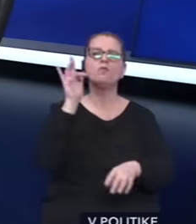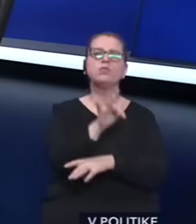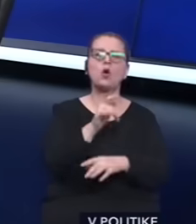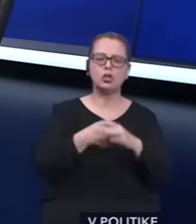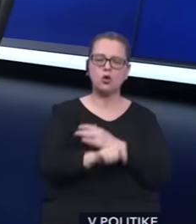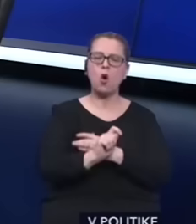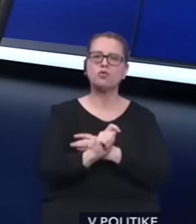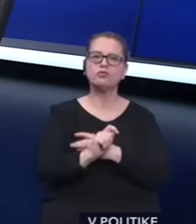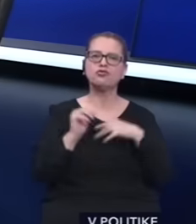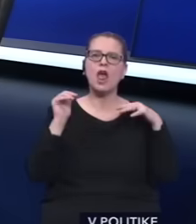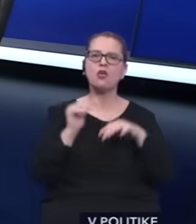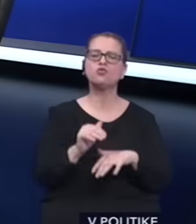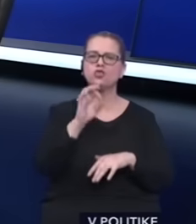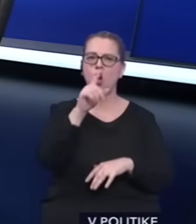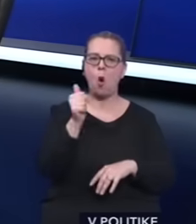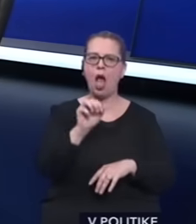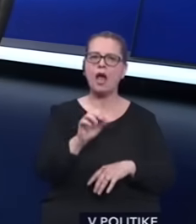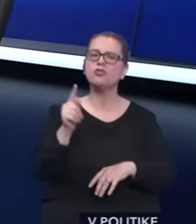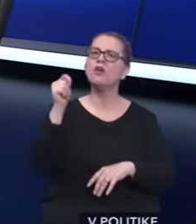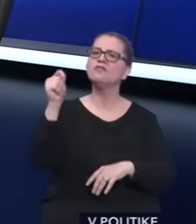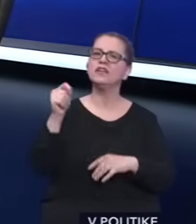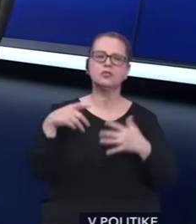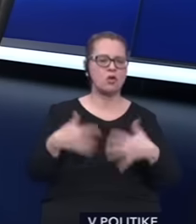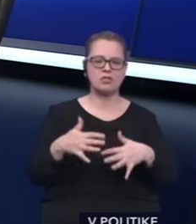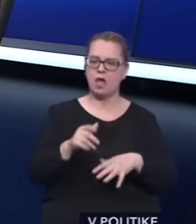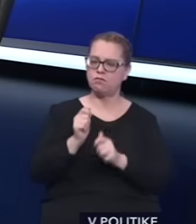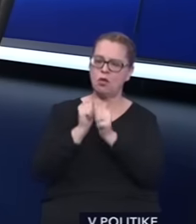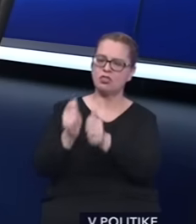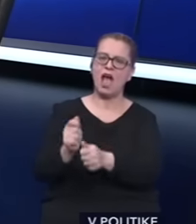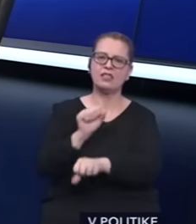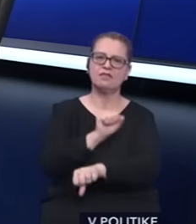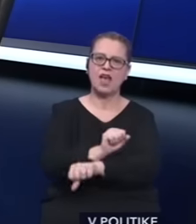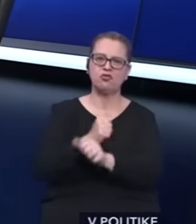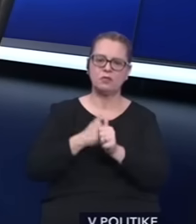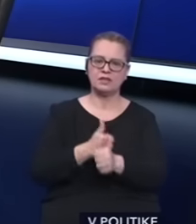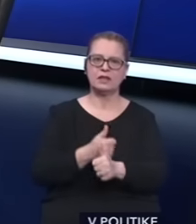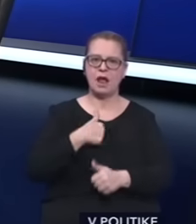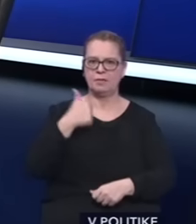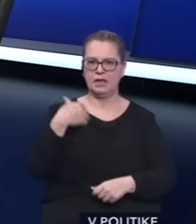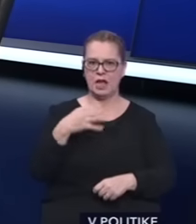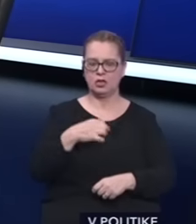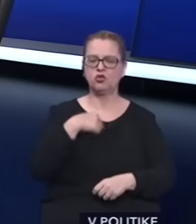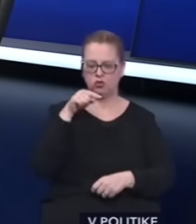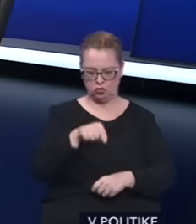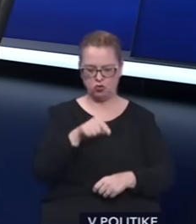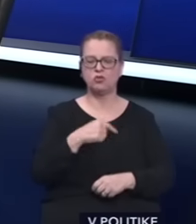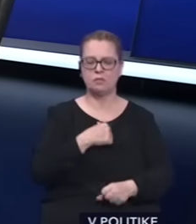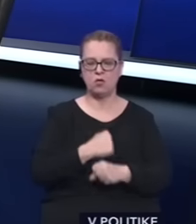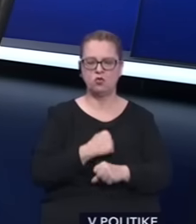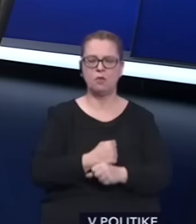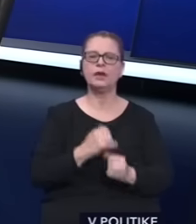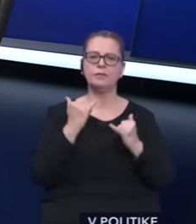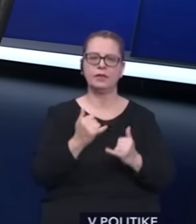To je to protikorupčné hnutie Olano, ktoré vlastne spôsobilo to, že Robert Fico nebol daný v rámci väzobného stíhania a my sme tí jediní, ktorí takýmto spôsobom na